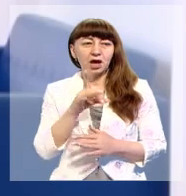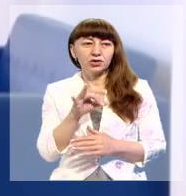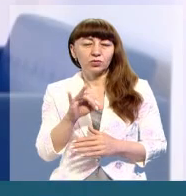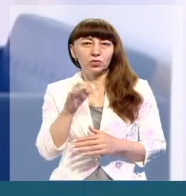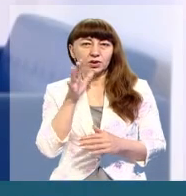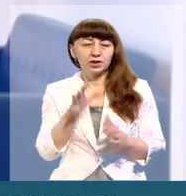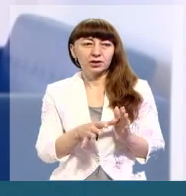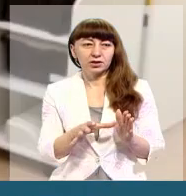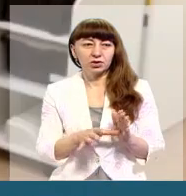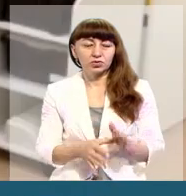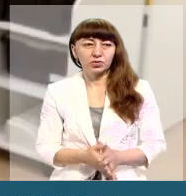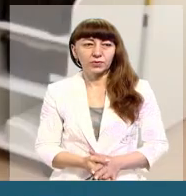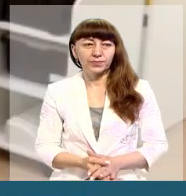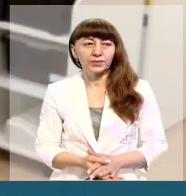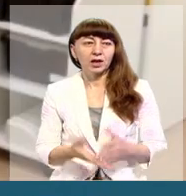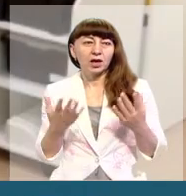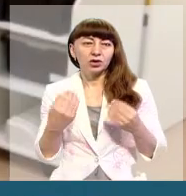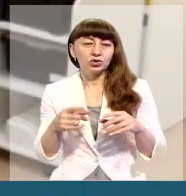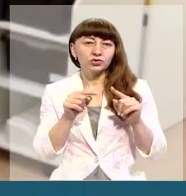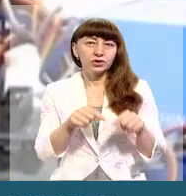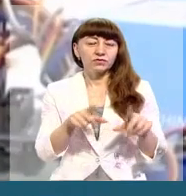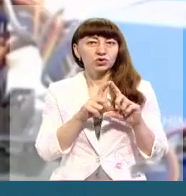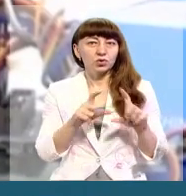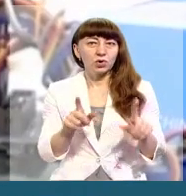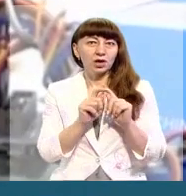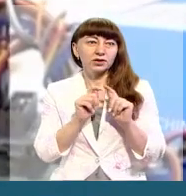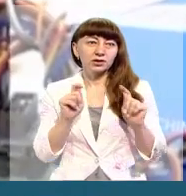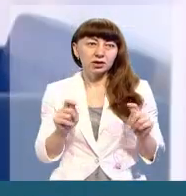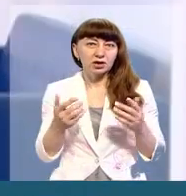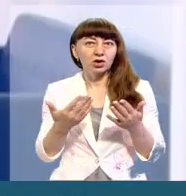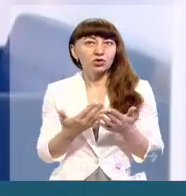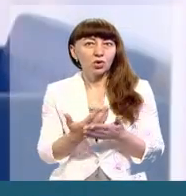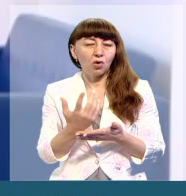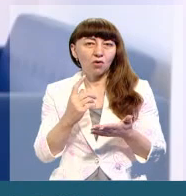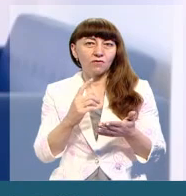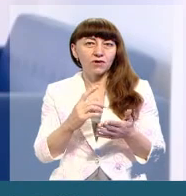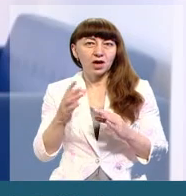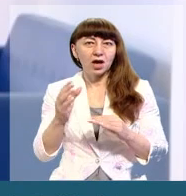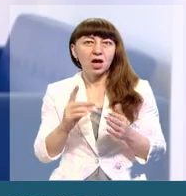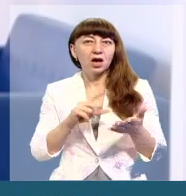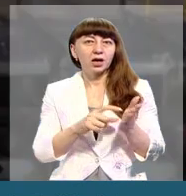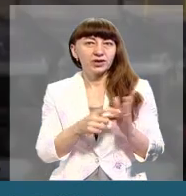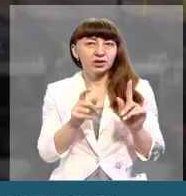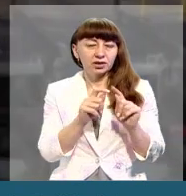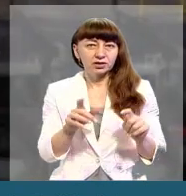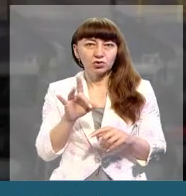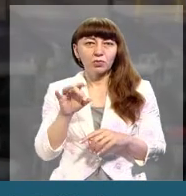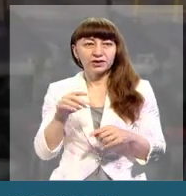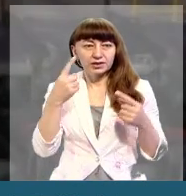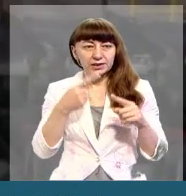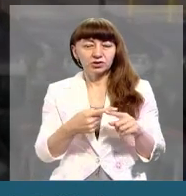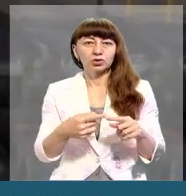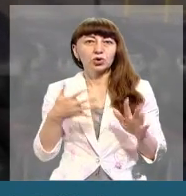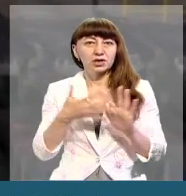250 миллионға жаңа жиһаздар және жаңа құралдар келді. Білім сапасы өсті бізде. Ал бұл